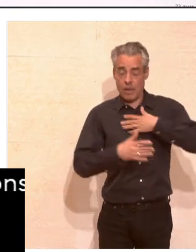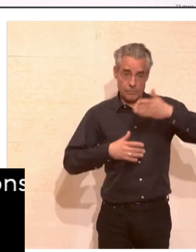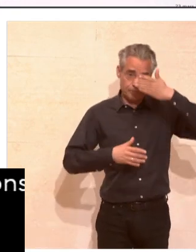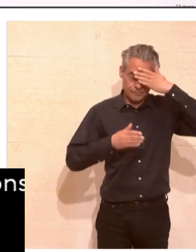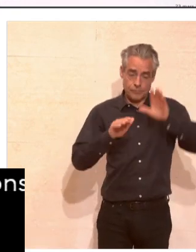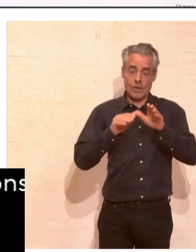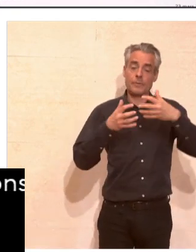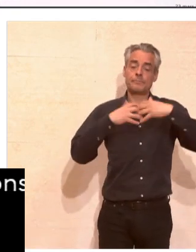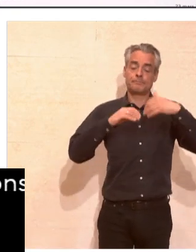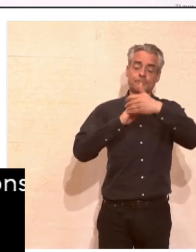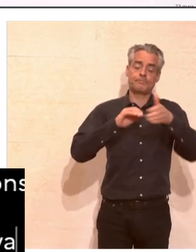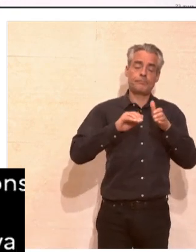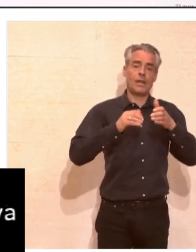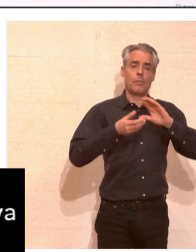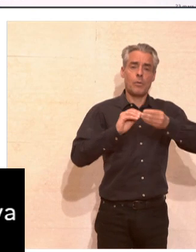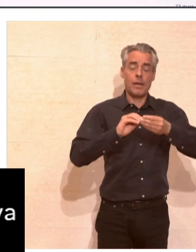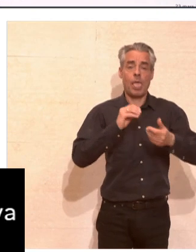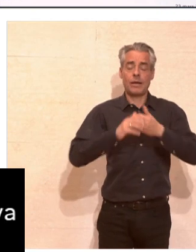cette hyperactivité de l'amygdale.